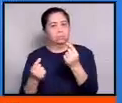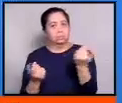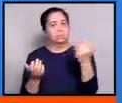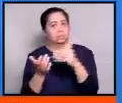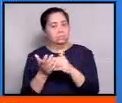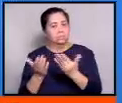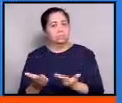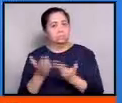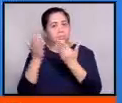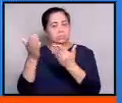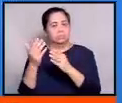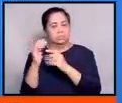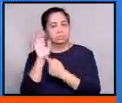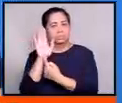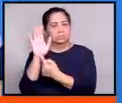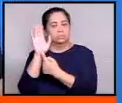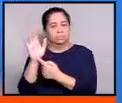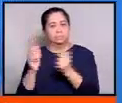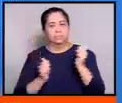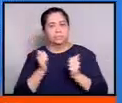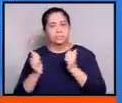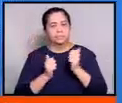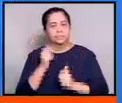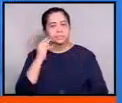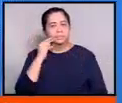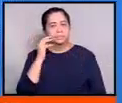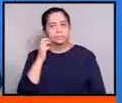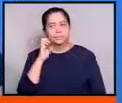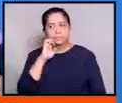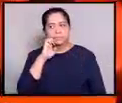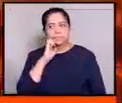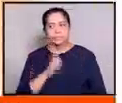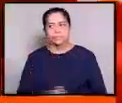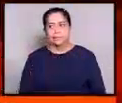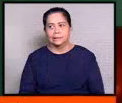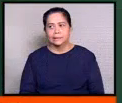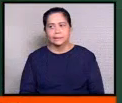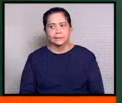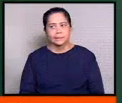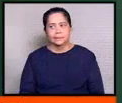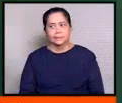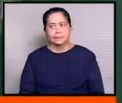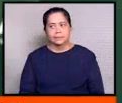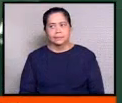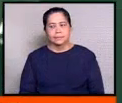muling maghahain ng protesta. Umaksyon si Marian Enriquez.